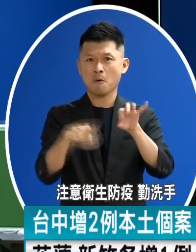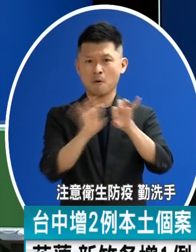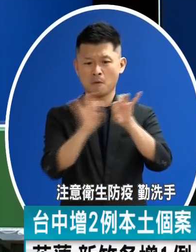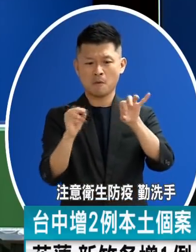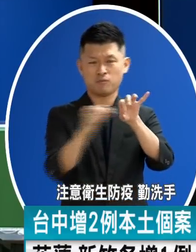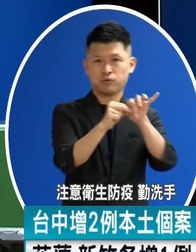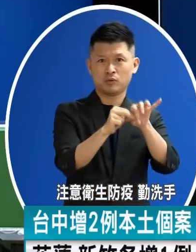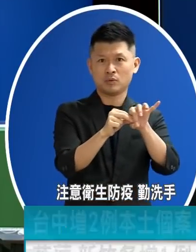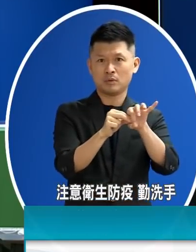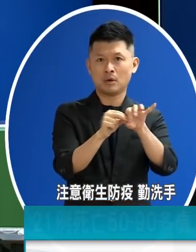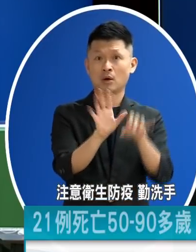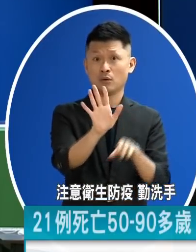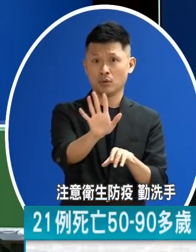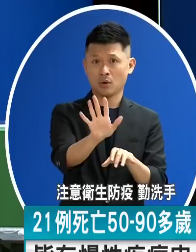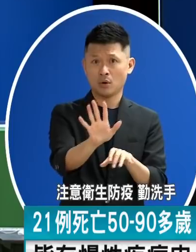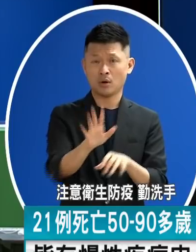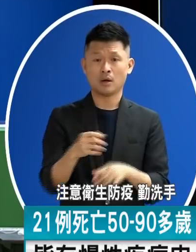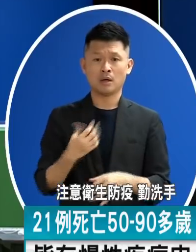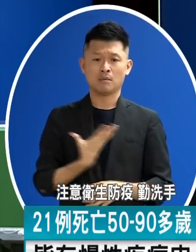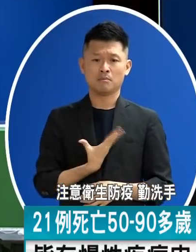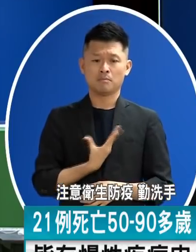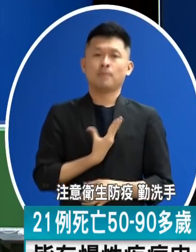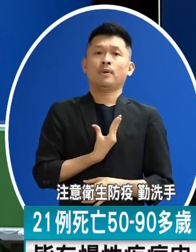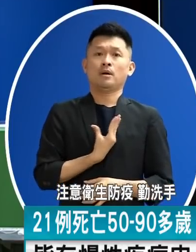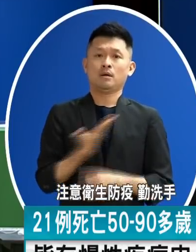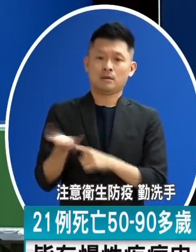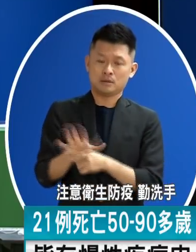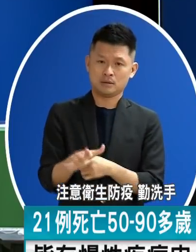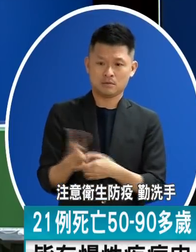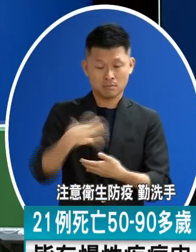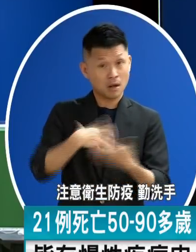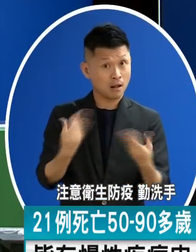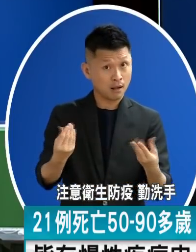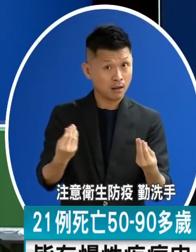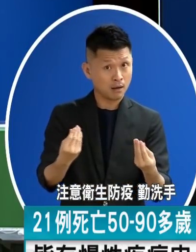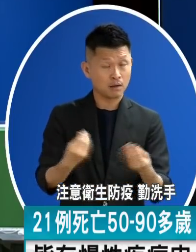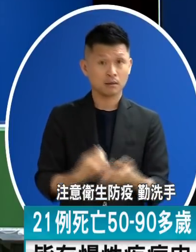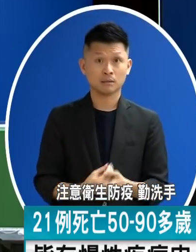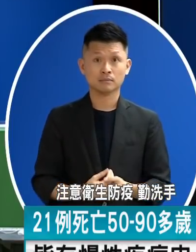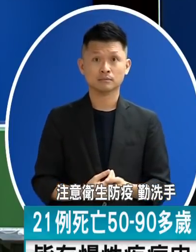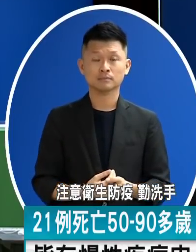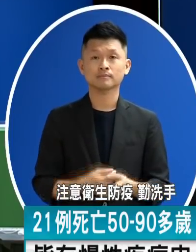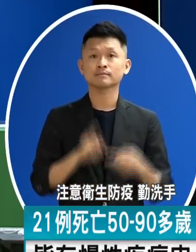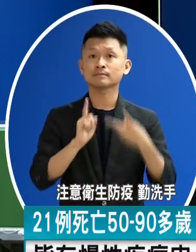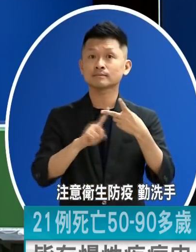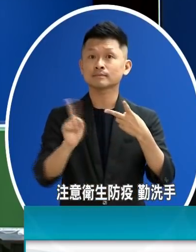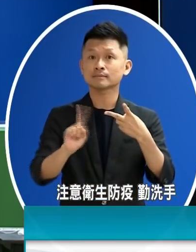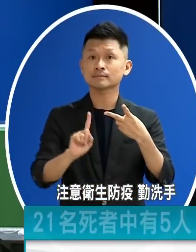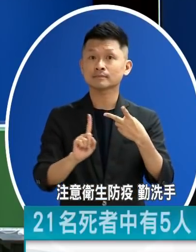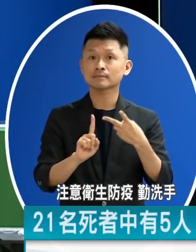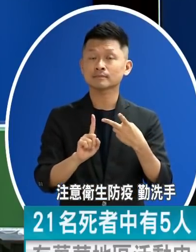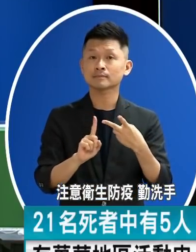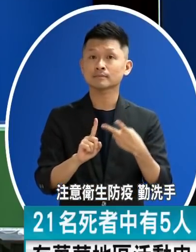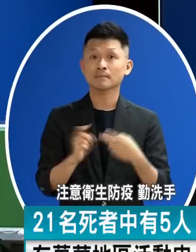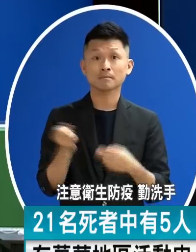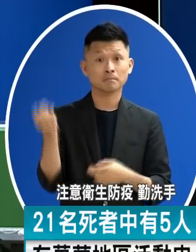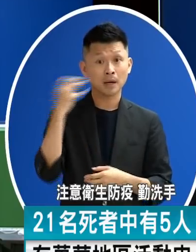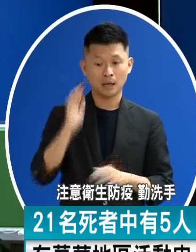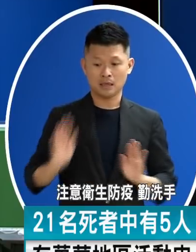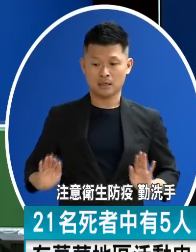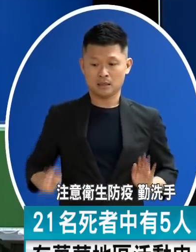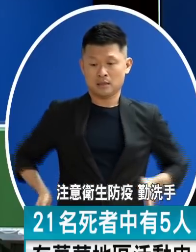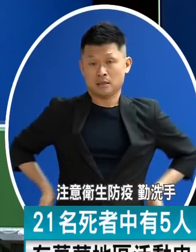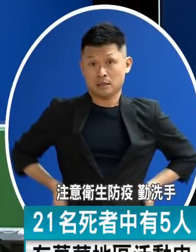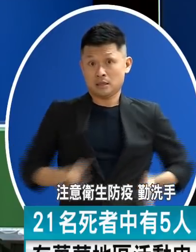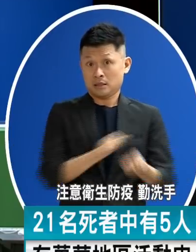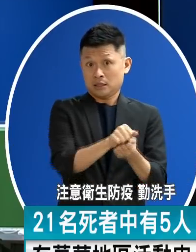个里面是不是没有包括心肌梗塞而死的，需要被纳入吗？那第二题是目前已经有3起洗肾